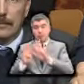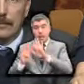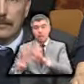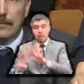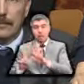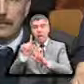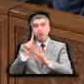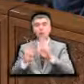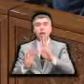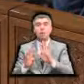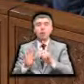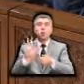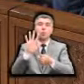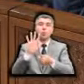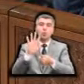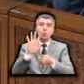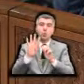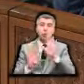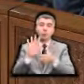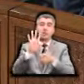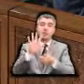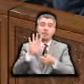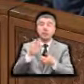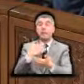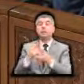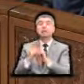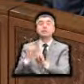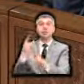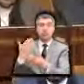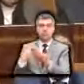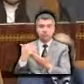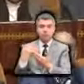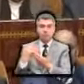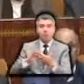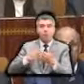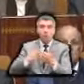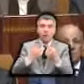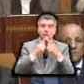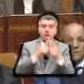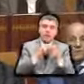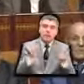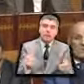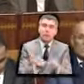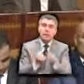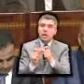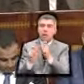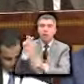1919 و1969. فما هي التدابير المتخذة لمعالجة وضعية هذه الأراضي لما فيه خدمة التنمية البشرية